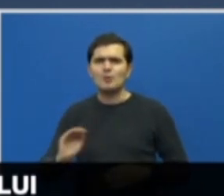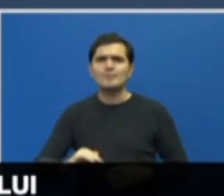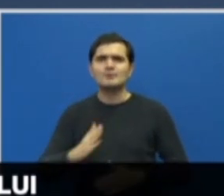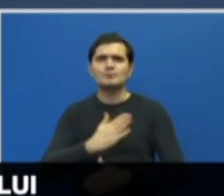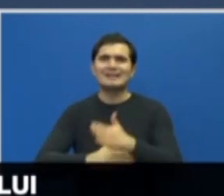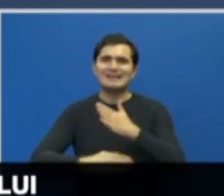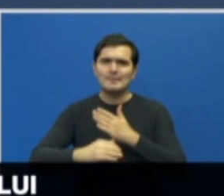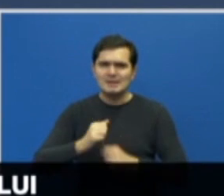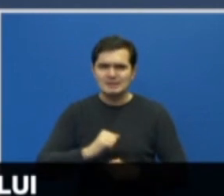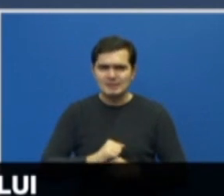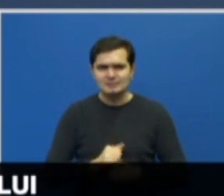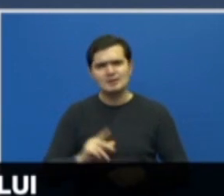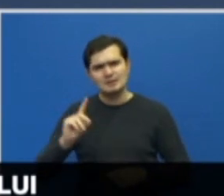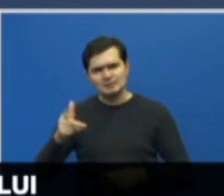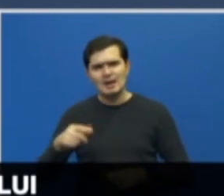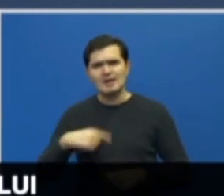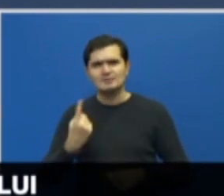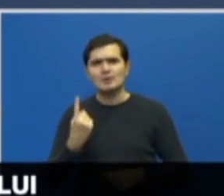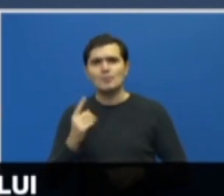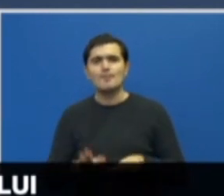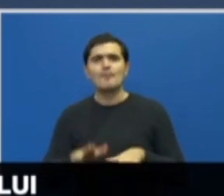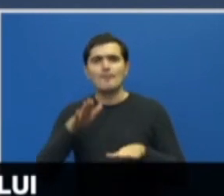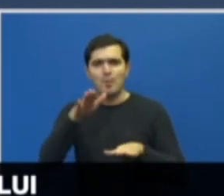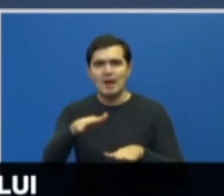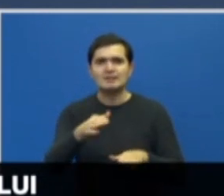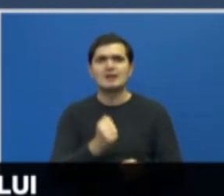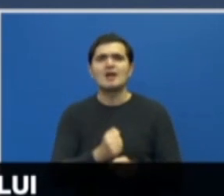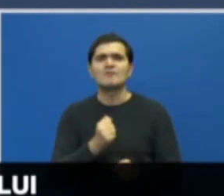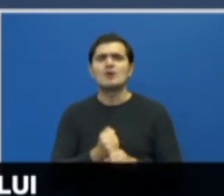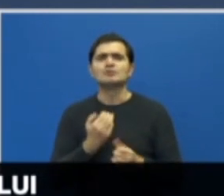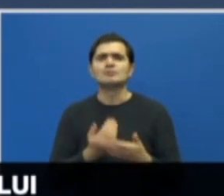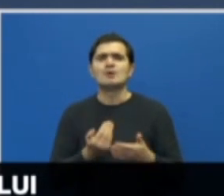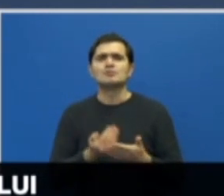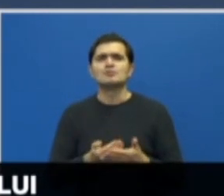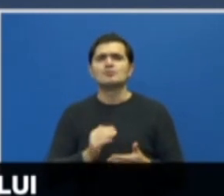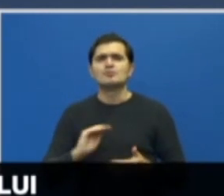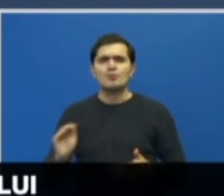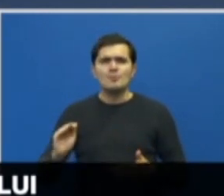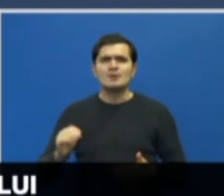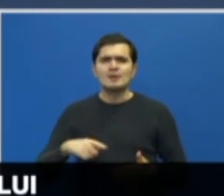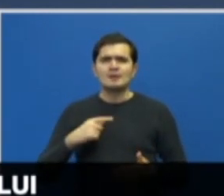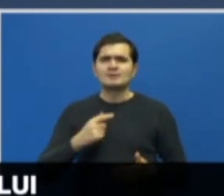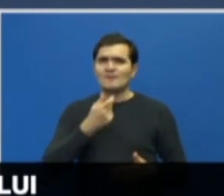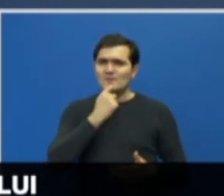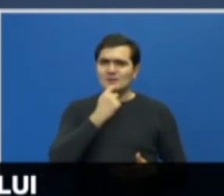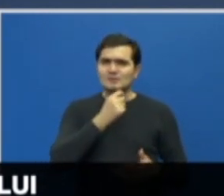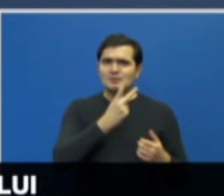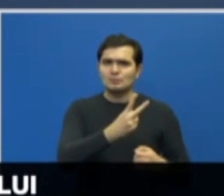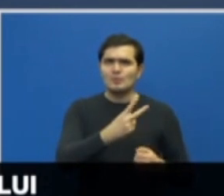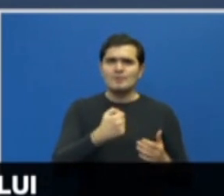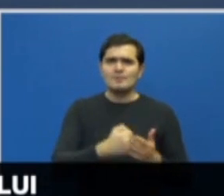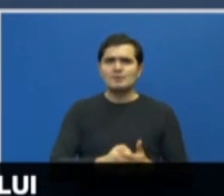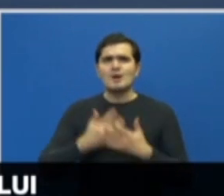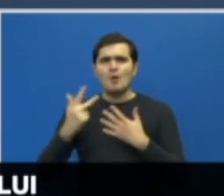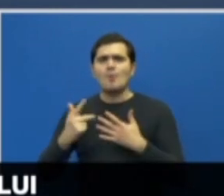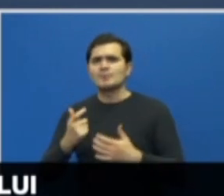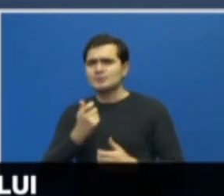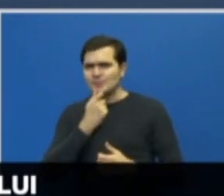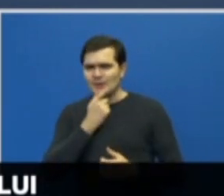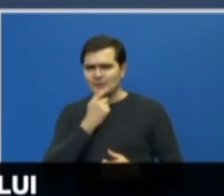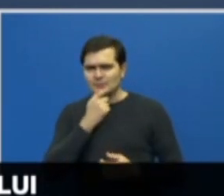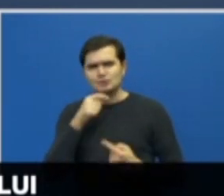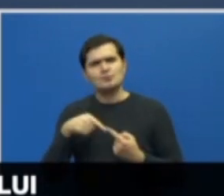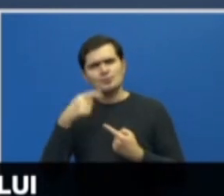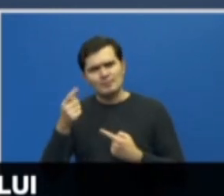cu dizabilități, este un prim pas pentru copiii aflați între vârstele de 2 și 18 ani și cu siguranță vor urma